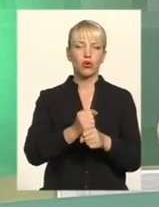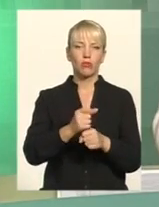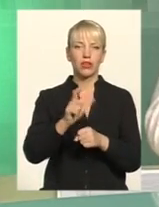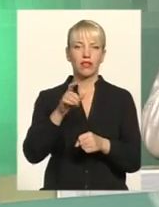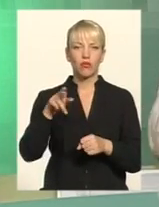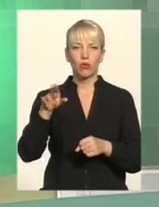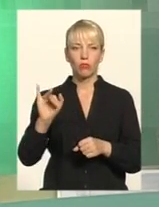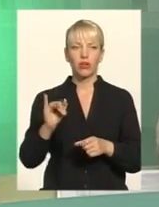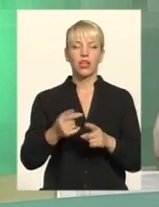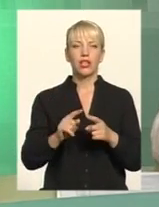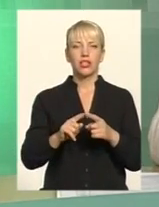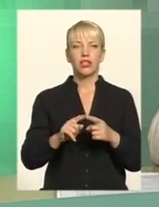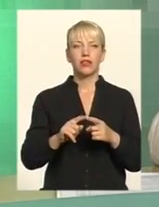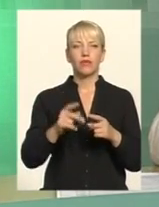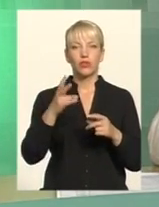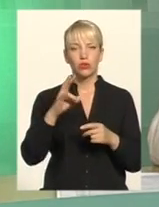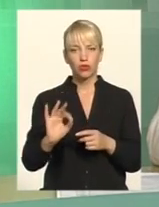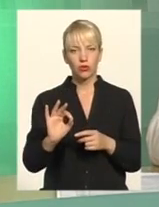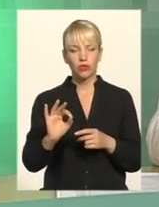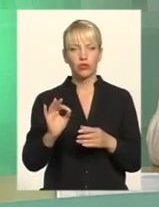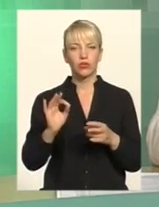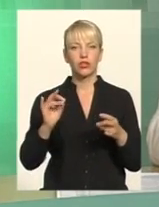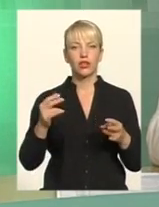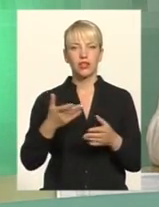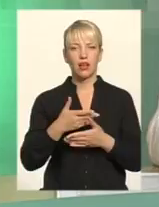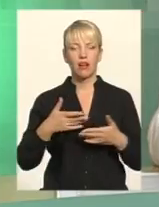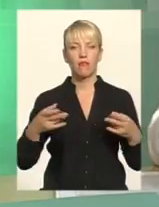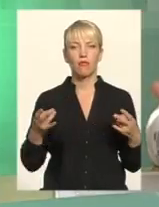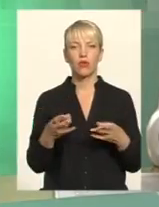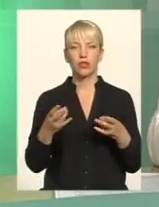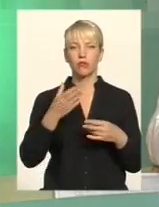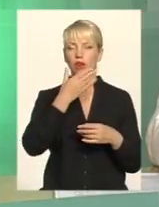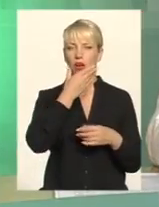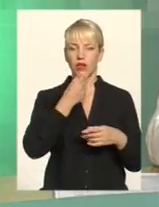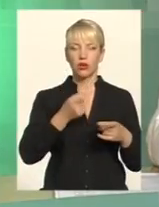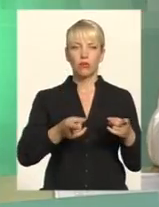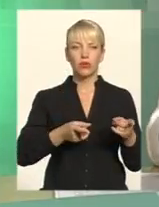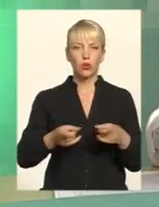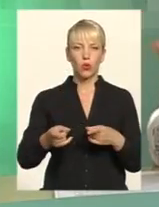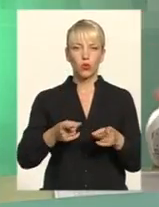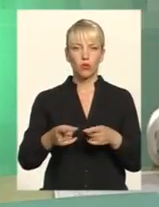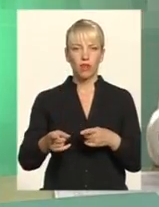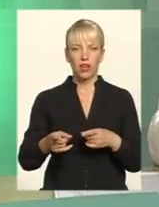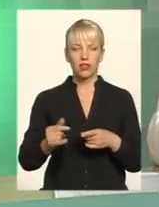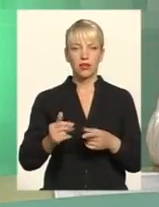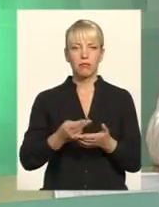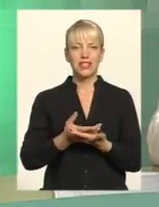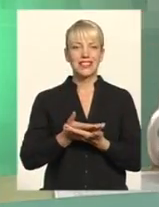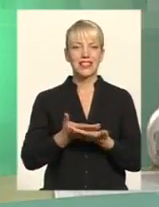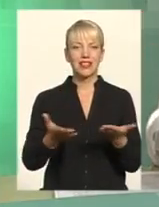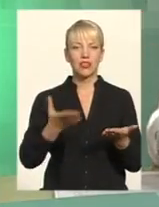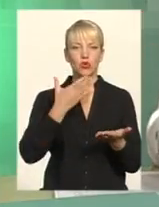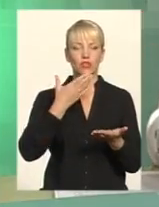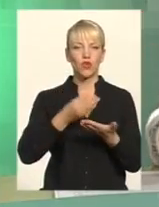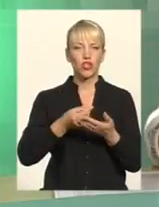коротшою, простішою логістикою, але нам потрібно дуже гарно підготувати взагалі презентацію своєї